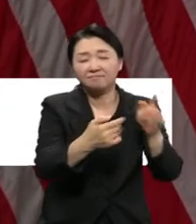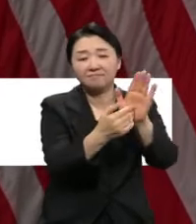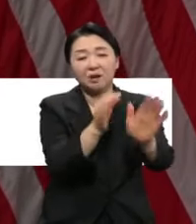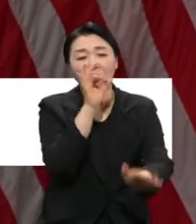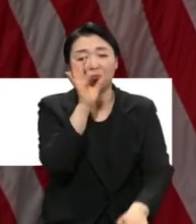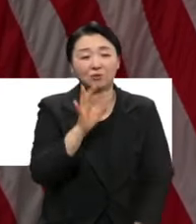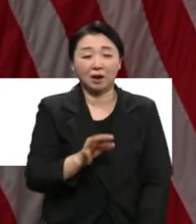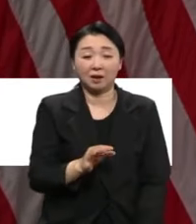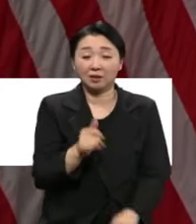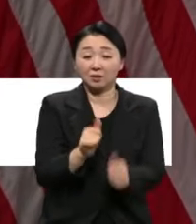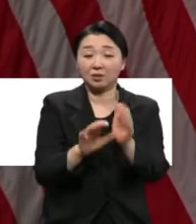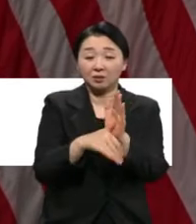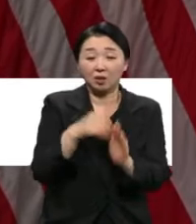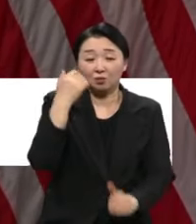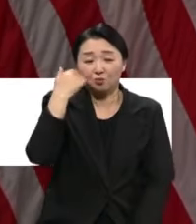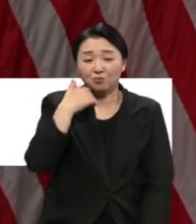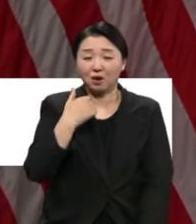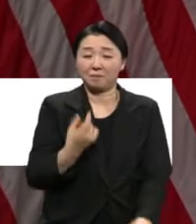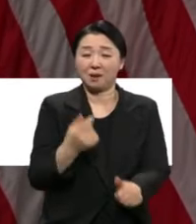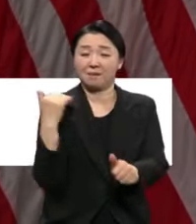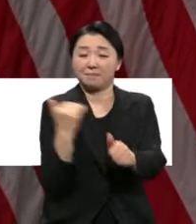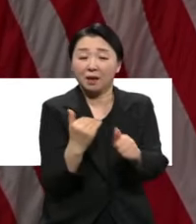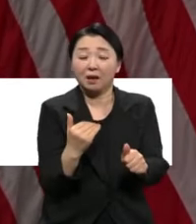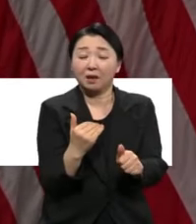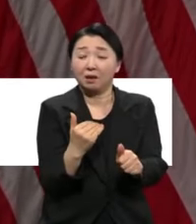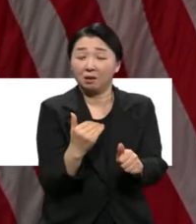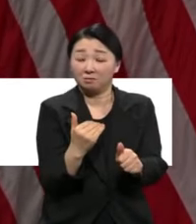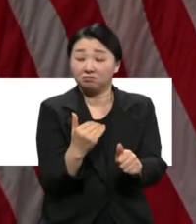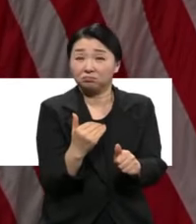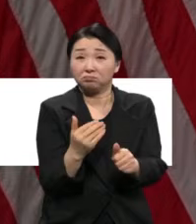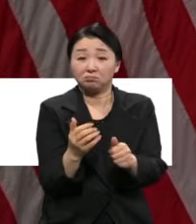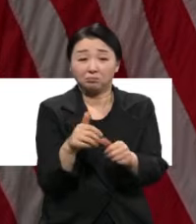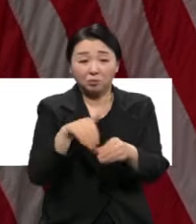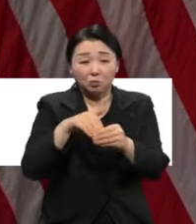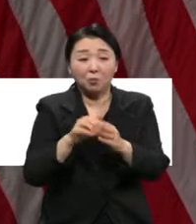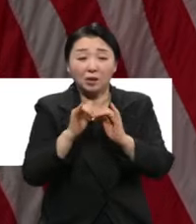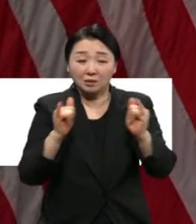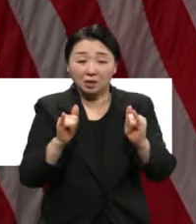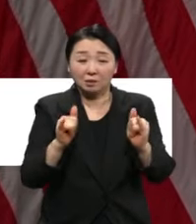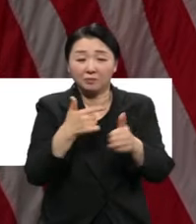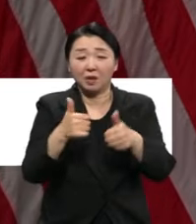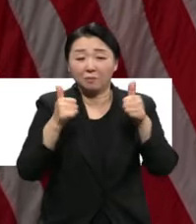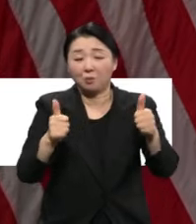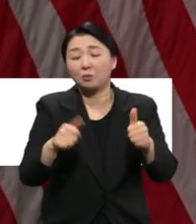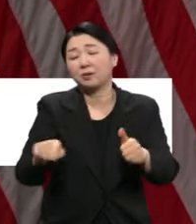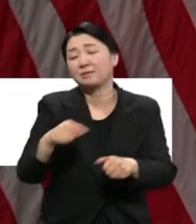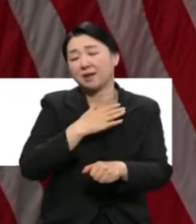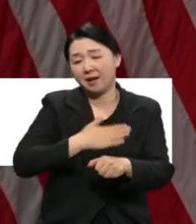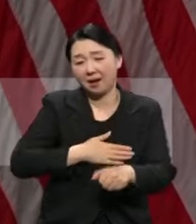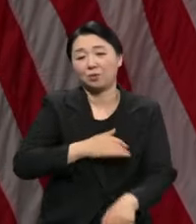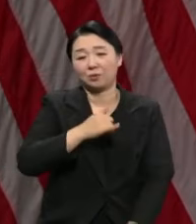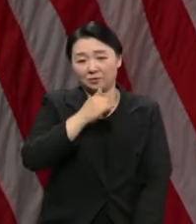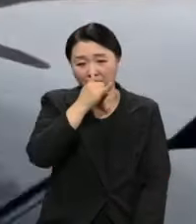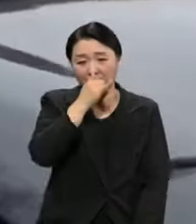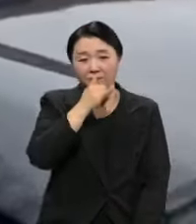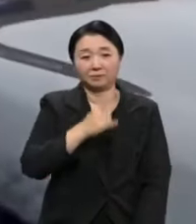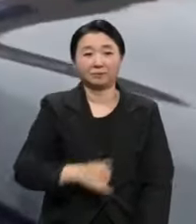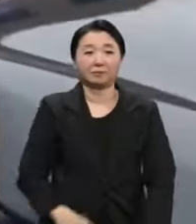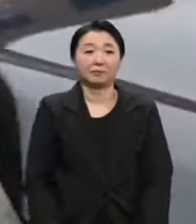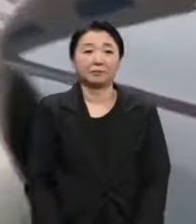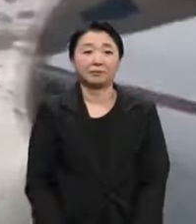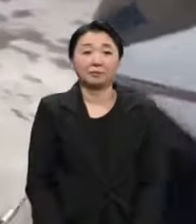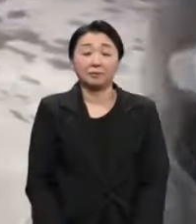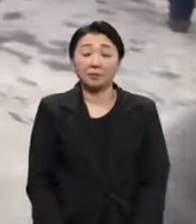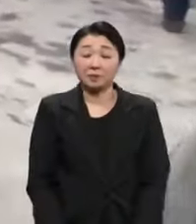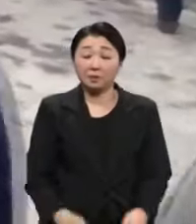the person out of the race very quickly. But a court shouldn't be doing that and the Supreme Court saw that. Very well.